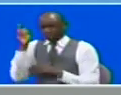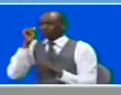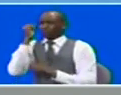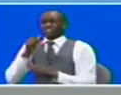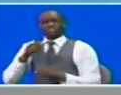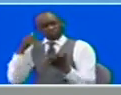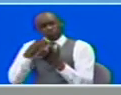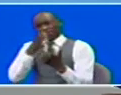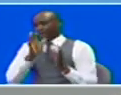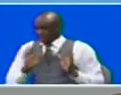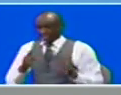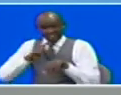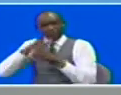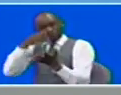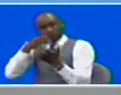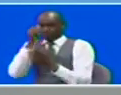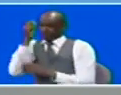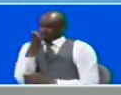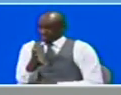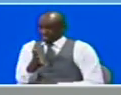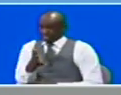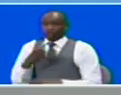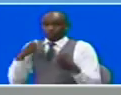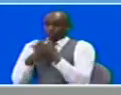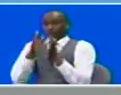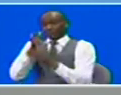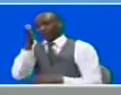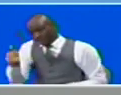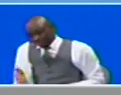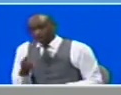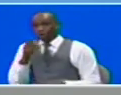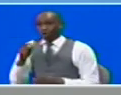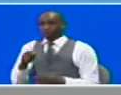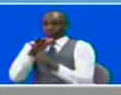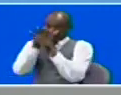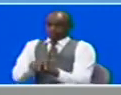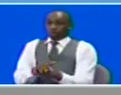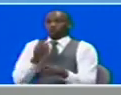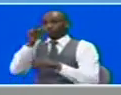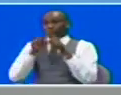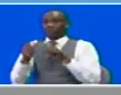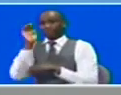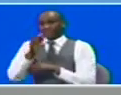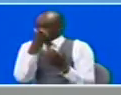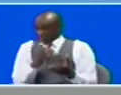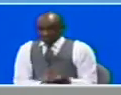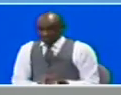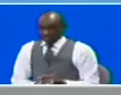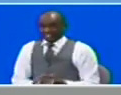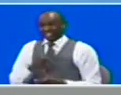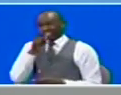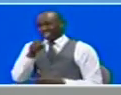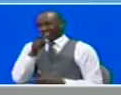Wakati ambapo watu wanaingiza siasa kuweza kuzuia huyu ama kulipiza kisasi kwa huyu, unapata ya